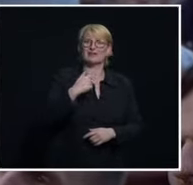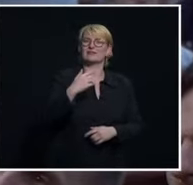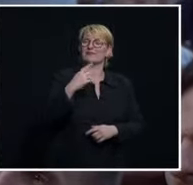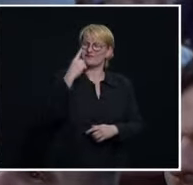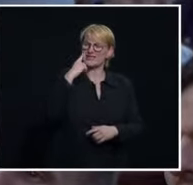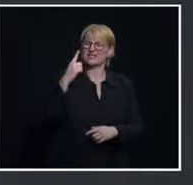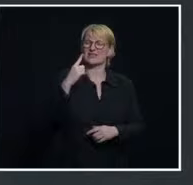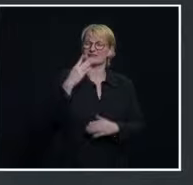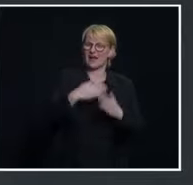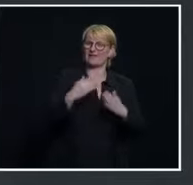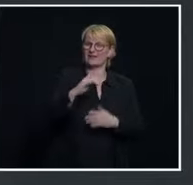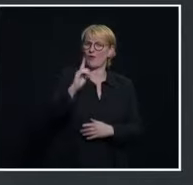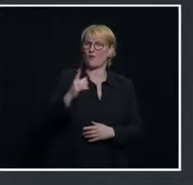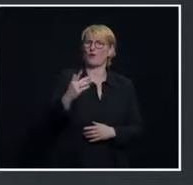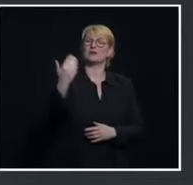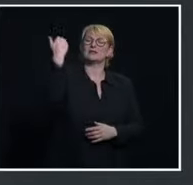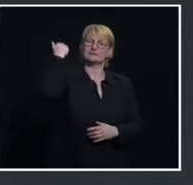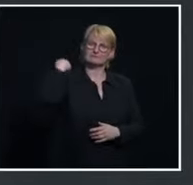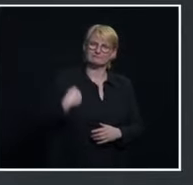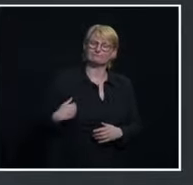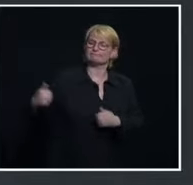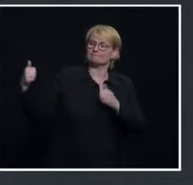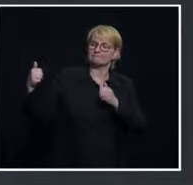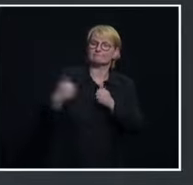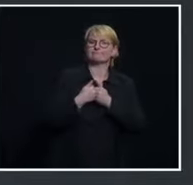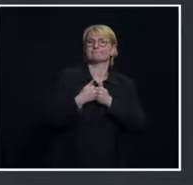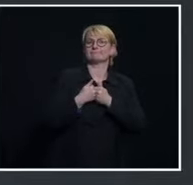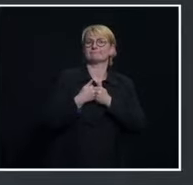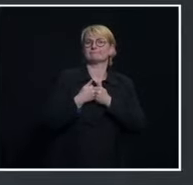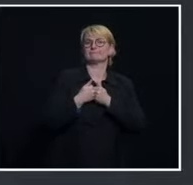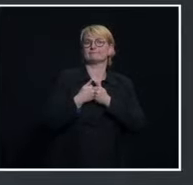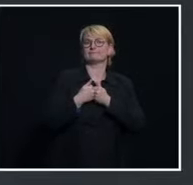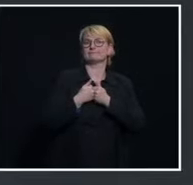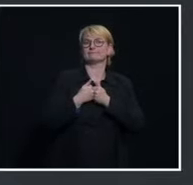Teil wissen, an unserer Seite stehen.